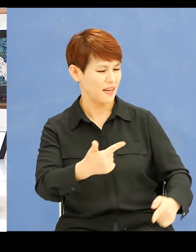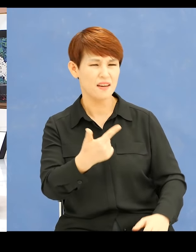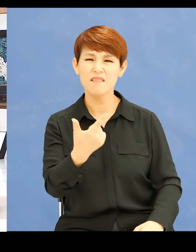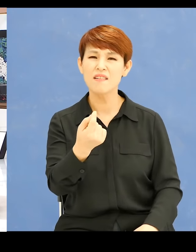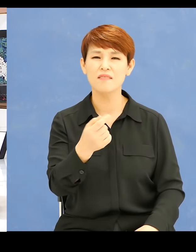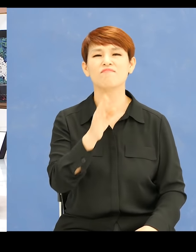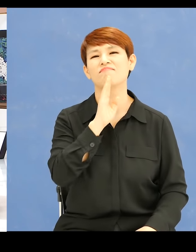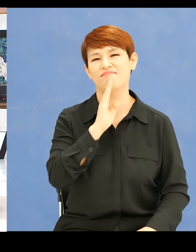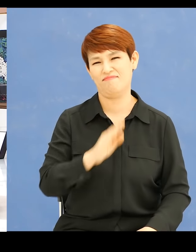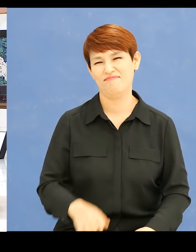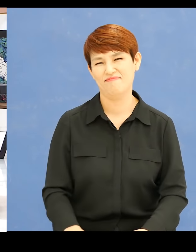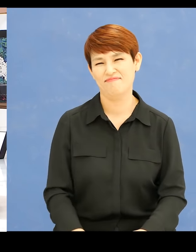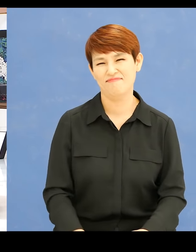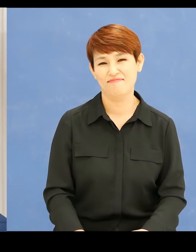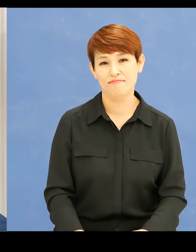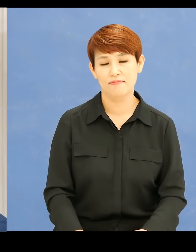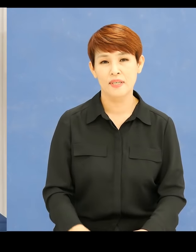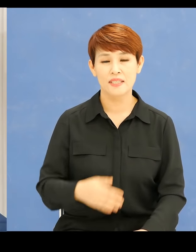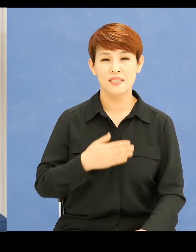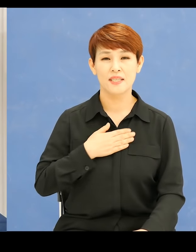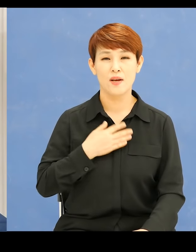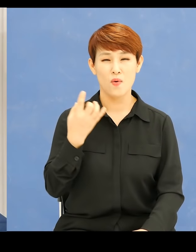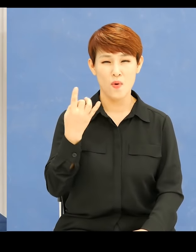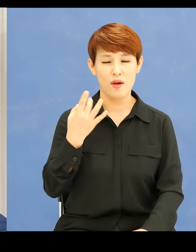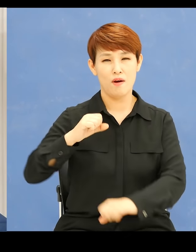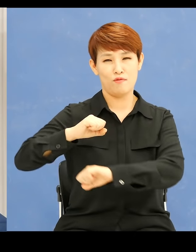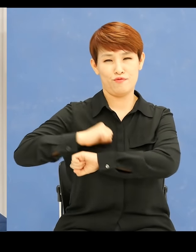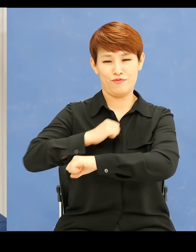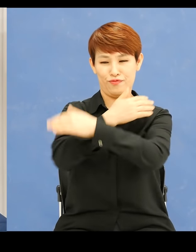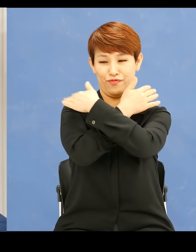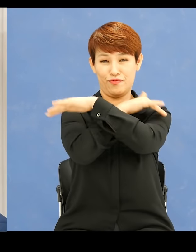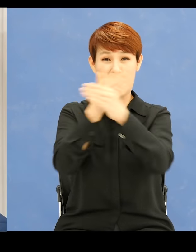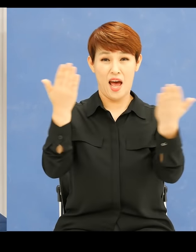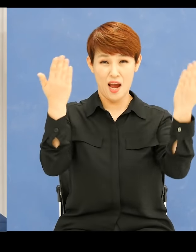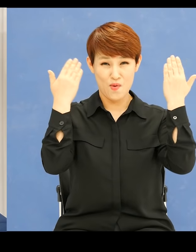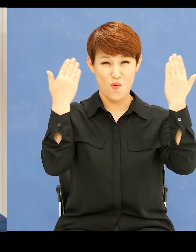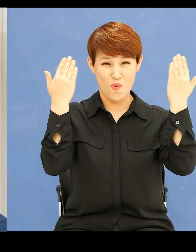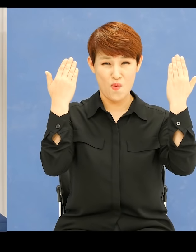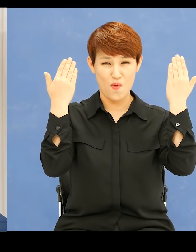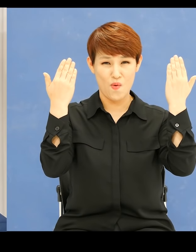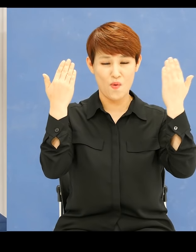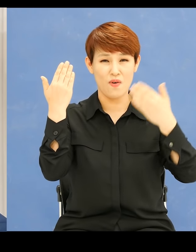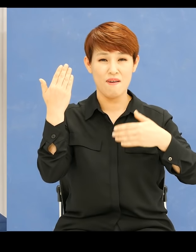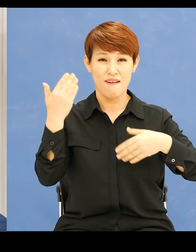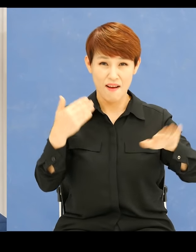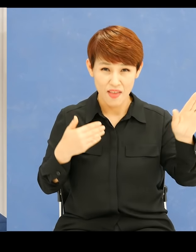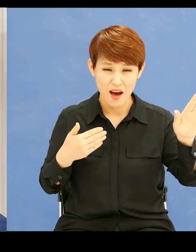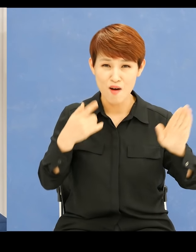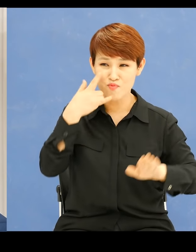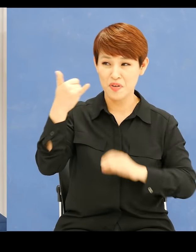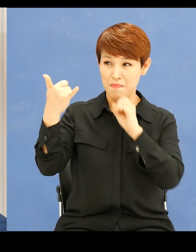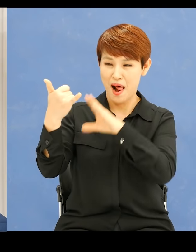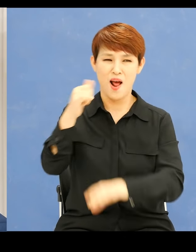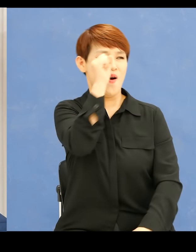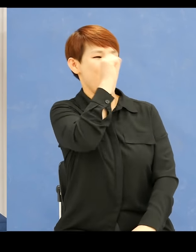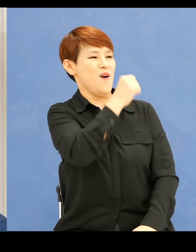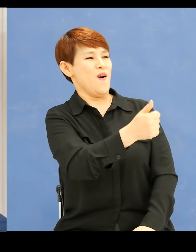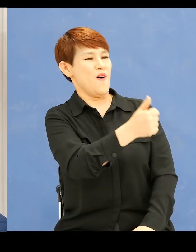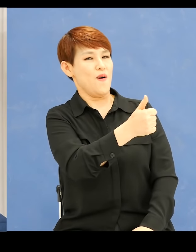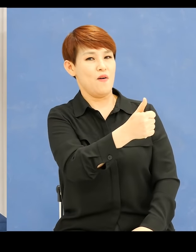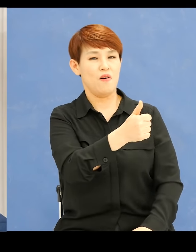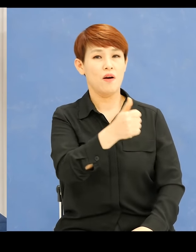내키지 않으셨죠. 예. 제가 이제 사관학교를 간다는 것도 이제 부모님 굉장히 좋아하셨고, 네.